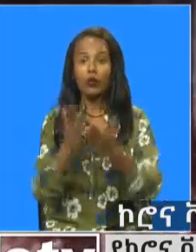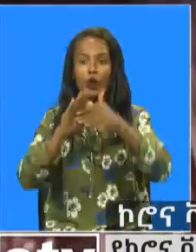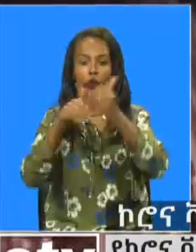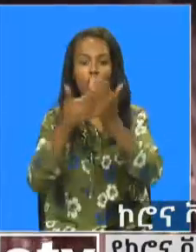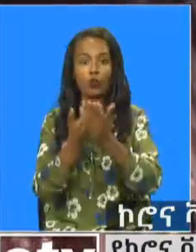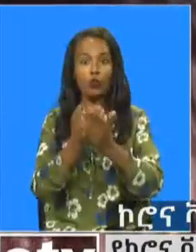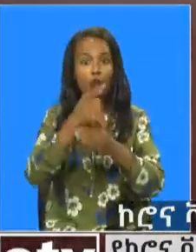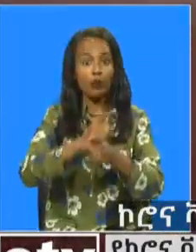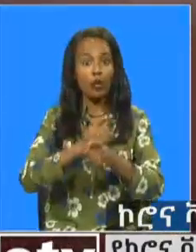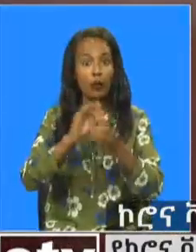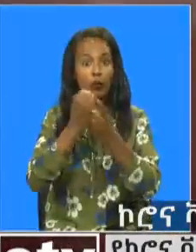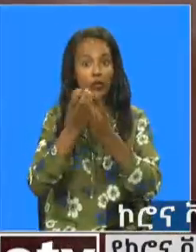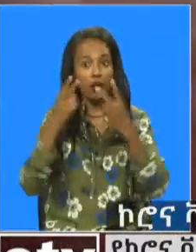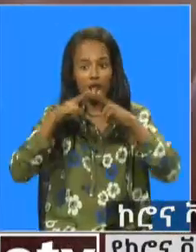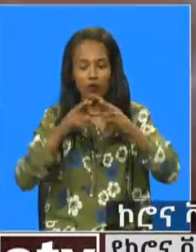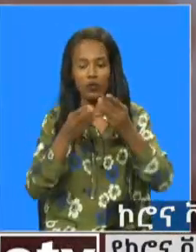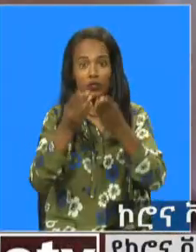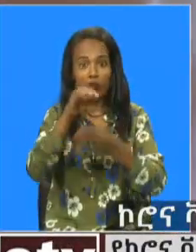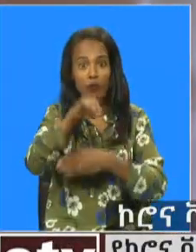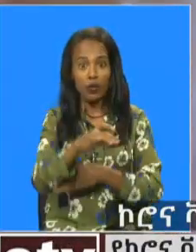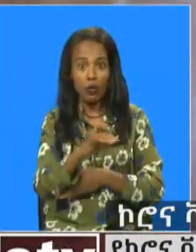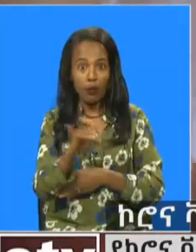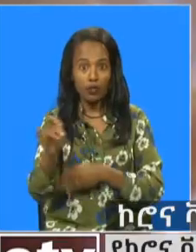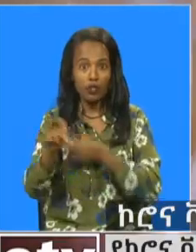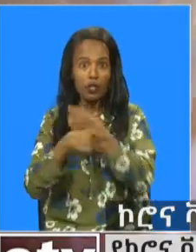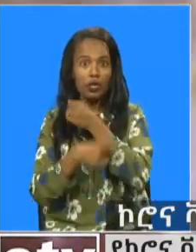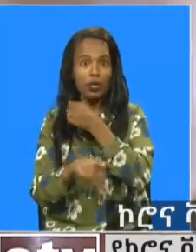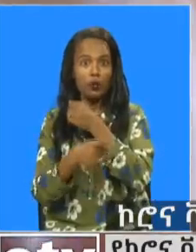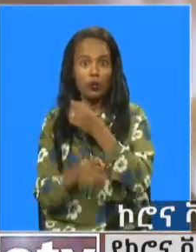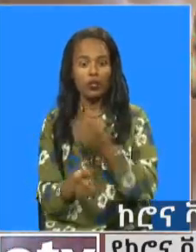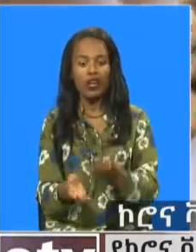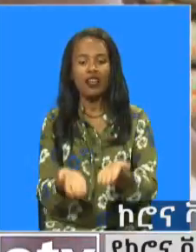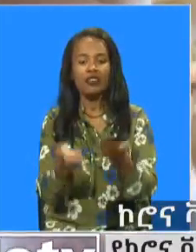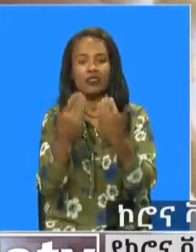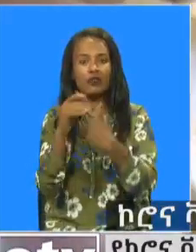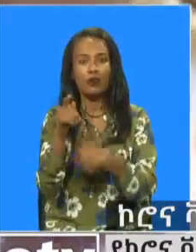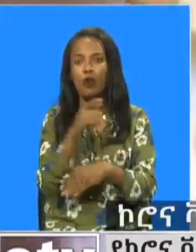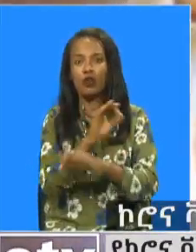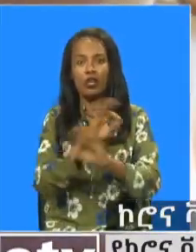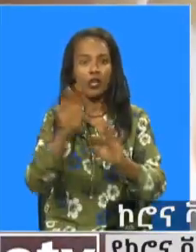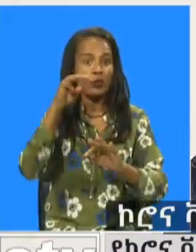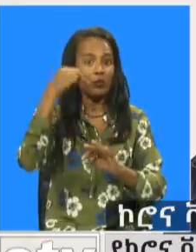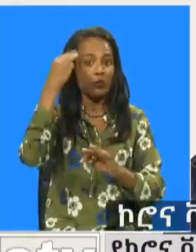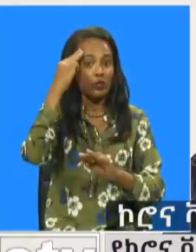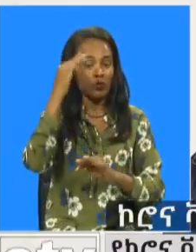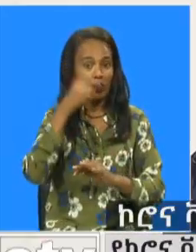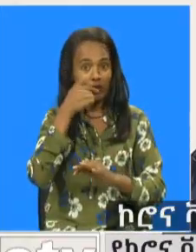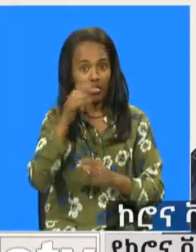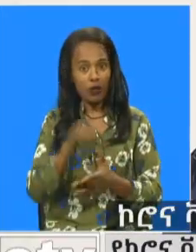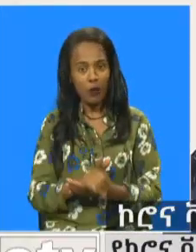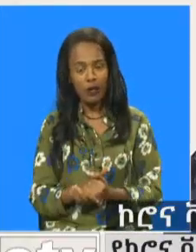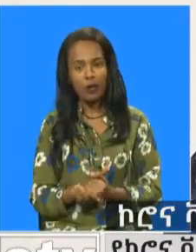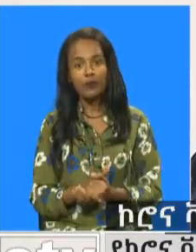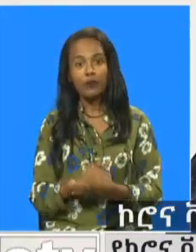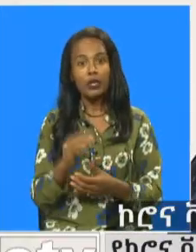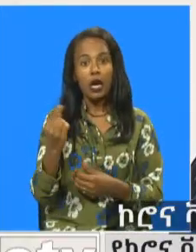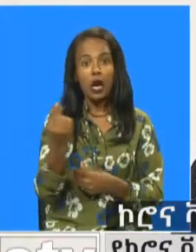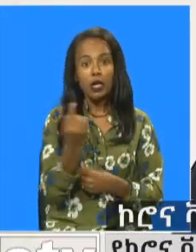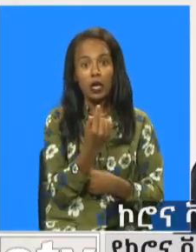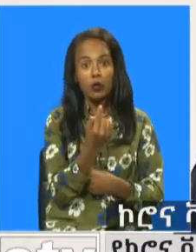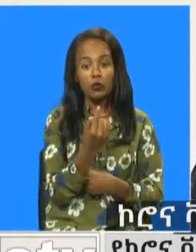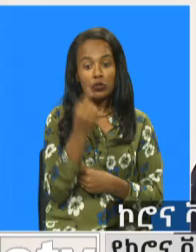ሁሉም በሚገባው መልኩ ትኩረት ሊሰጠው የሚገባ እንጂ ለፖለቲካ ትርፍ መዋል እንደሌለበትም ሚኒስትሯ ገልጸዋል።